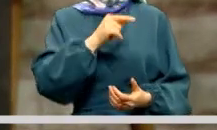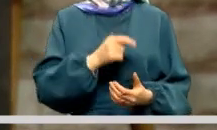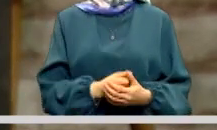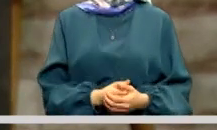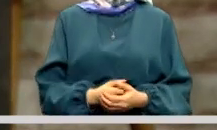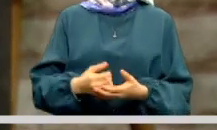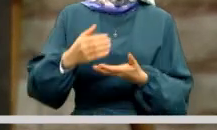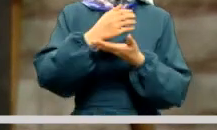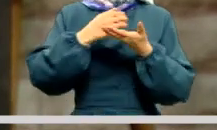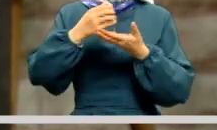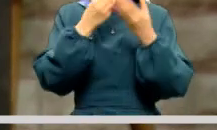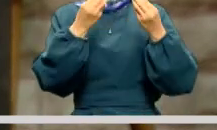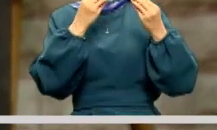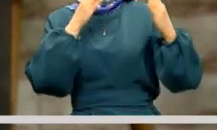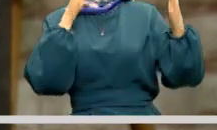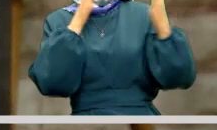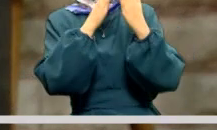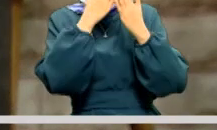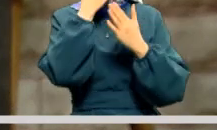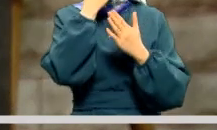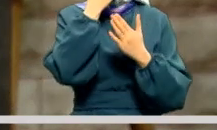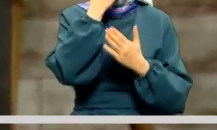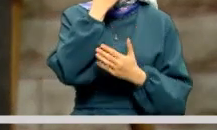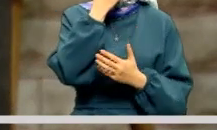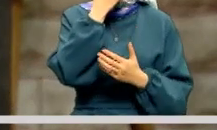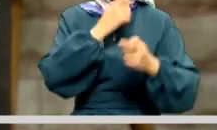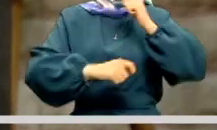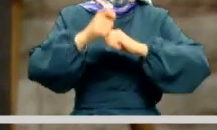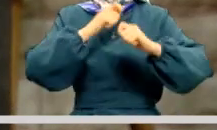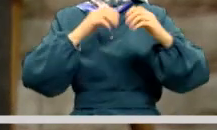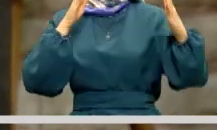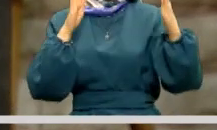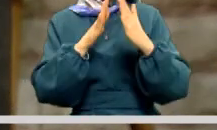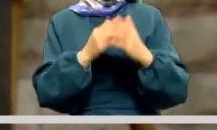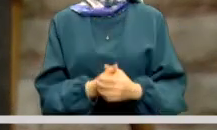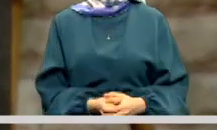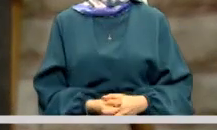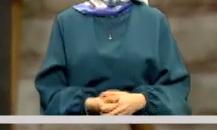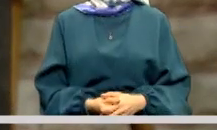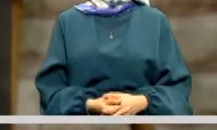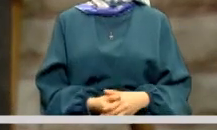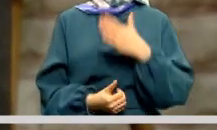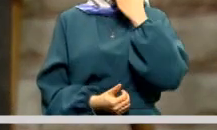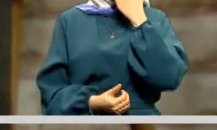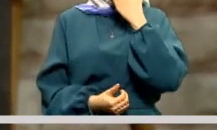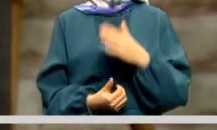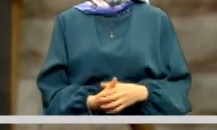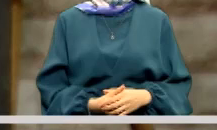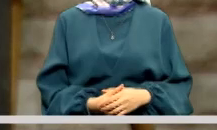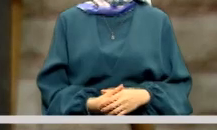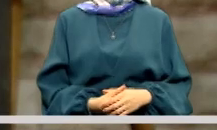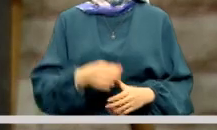amelimize güzel yansıması yani eylemlerimize işlerimize yansıması Aslında ahlak